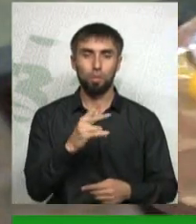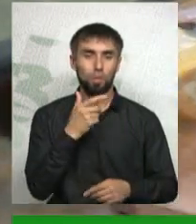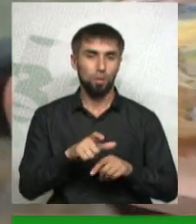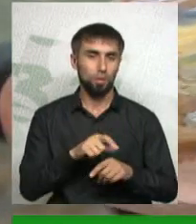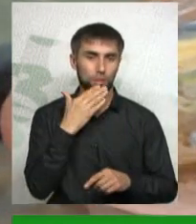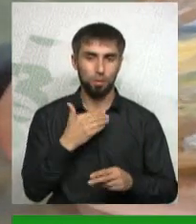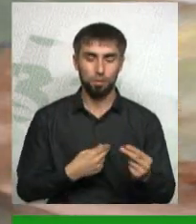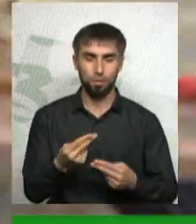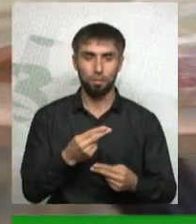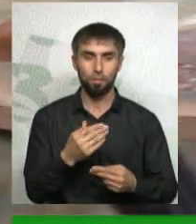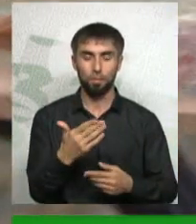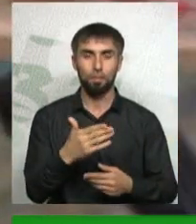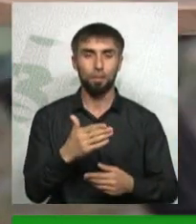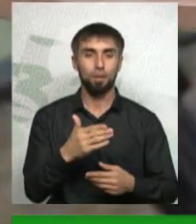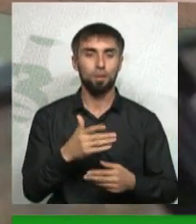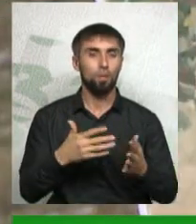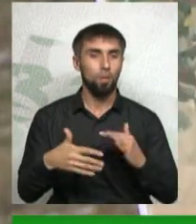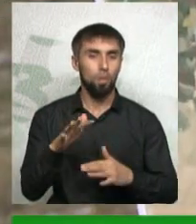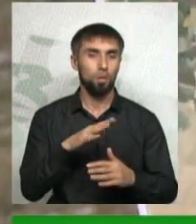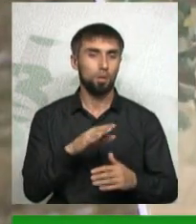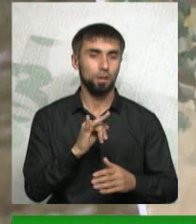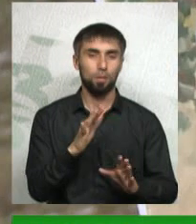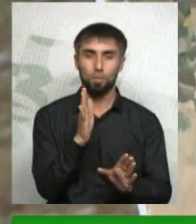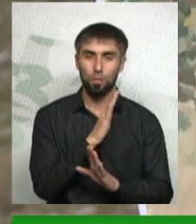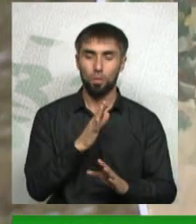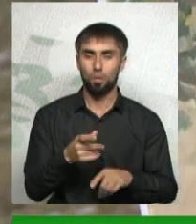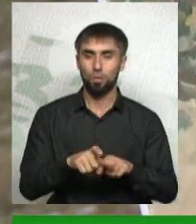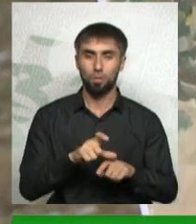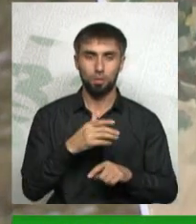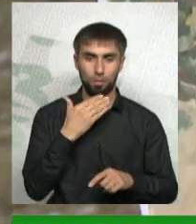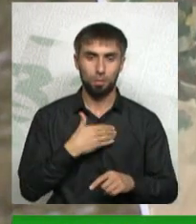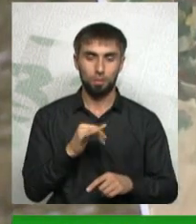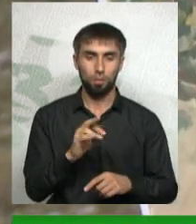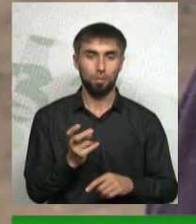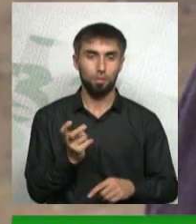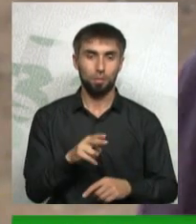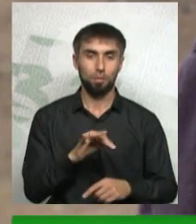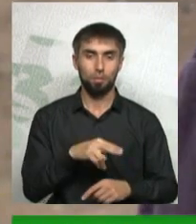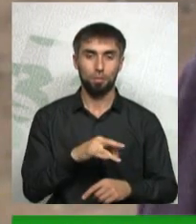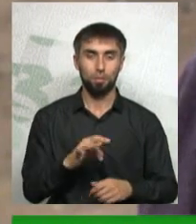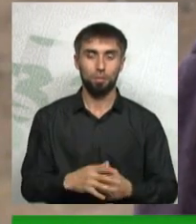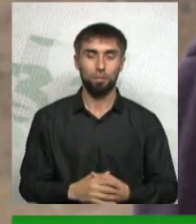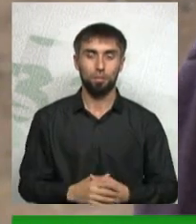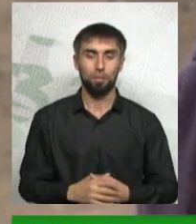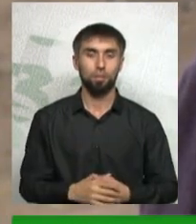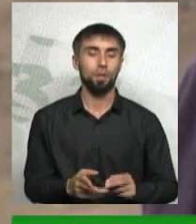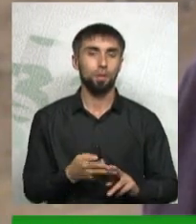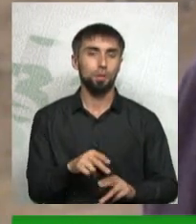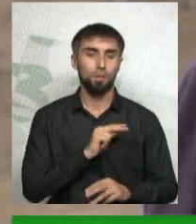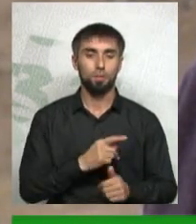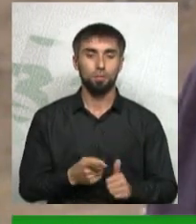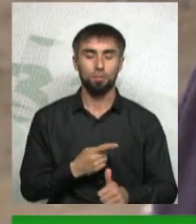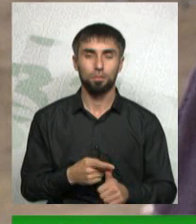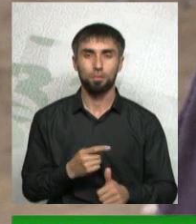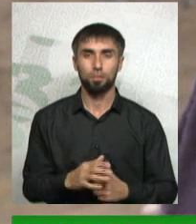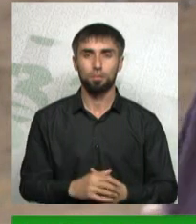критики и вовсе считают его подлинным призванием. Поэтому неудивительно, что он приехал на пленэр. Это этюдная работа называется,